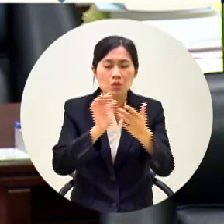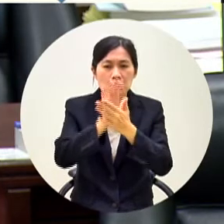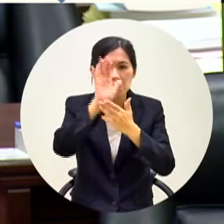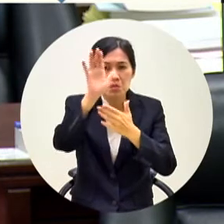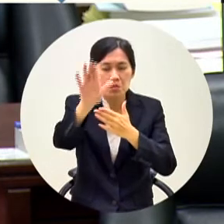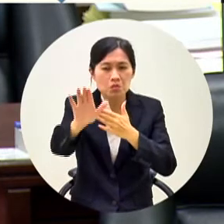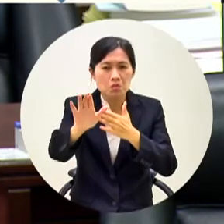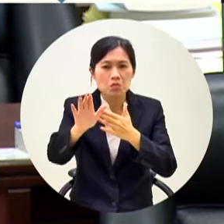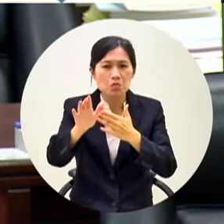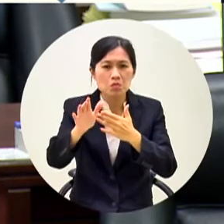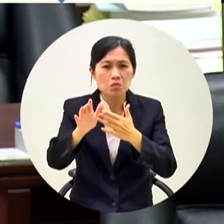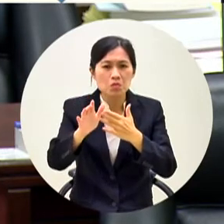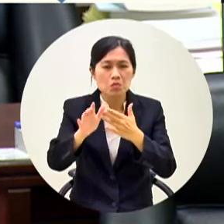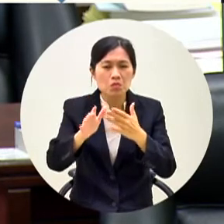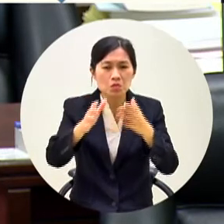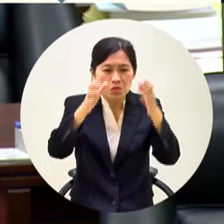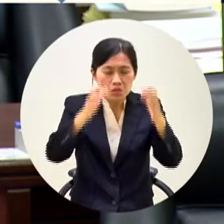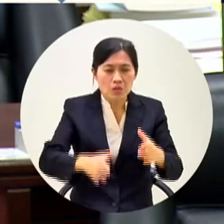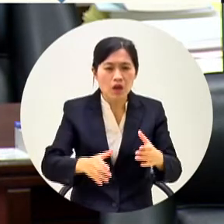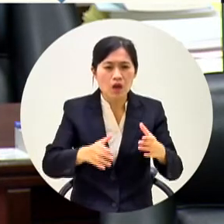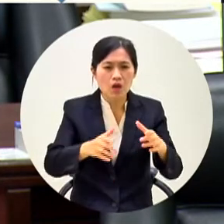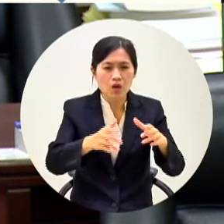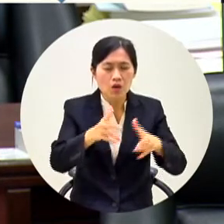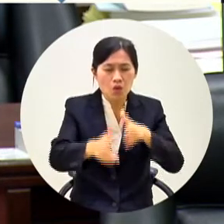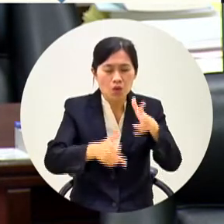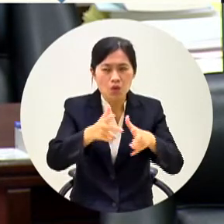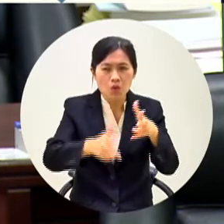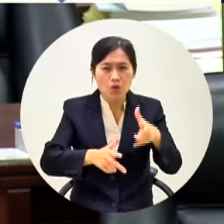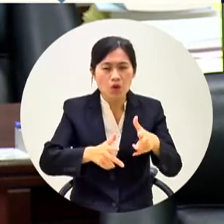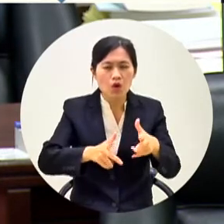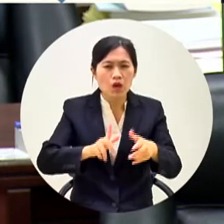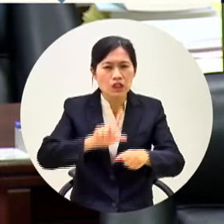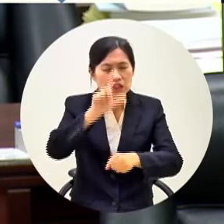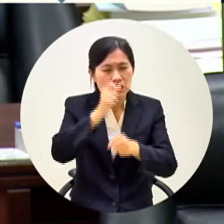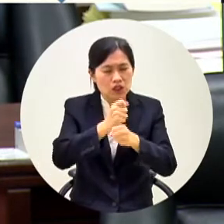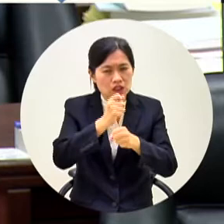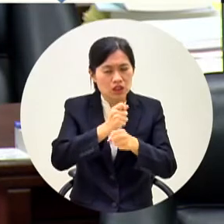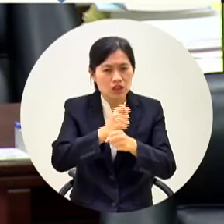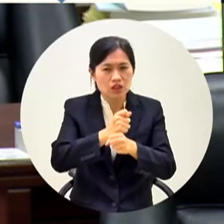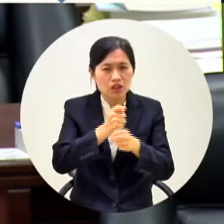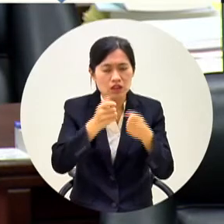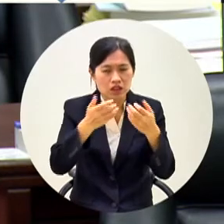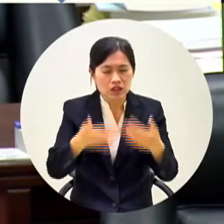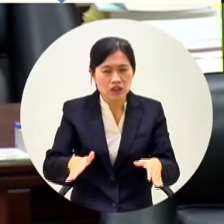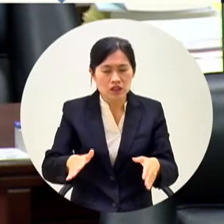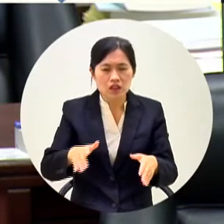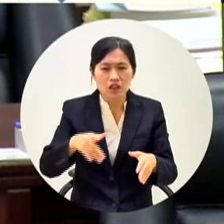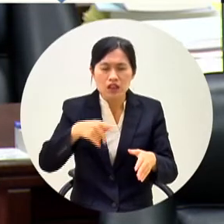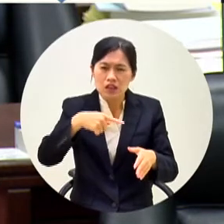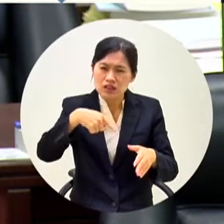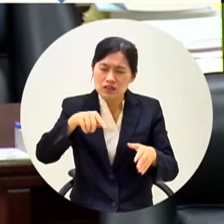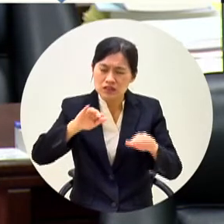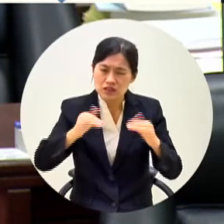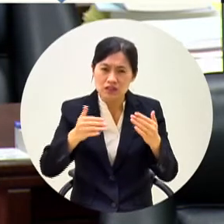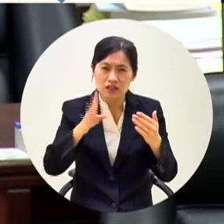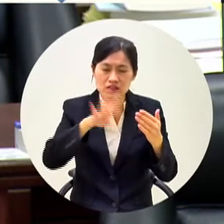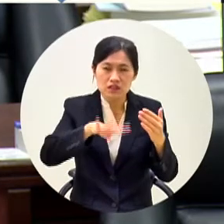班。应该头有伫个4-5千人伫遐啦，啊，当迄个时间